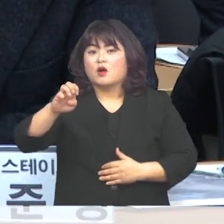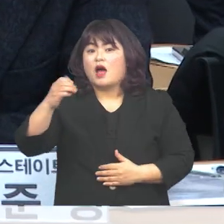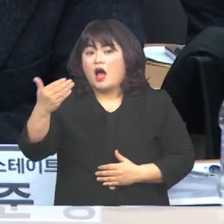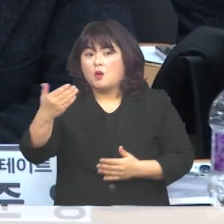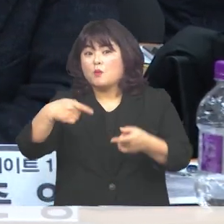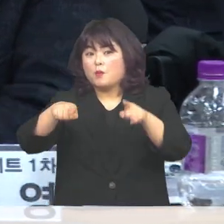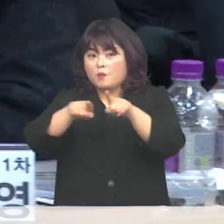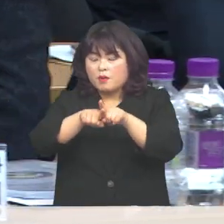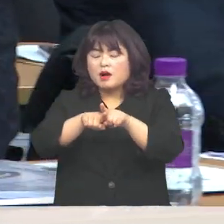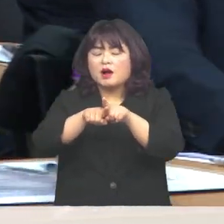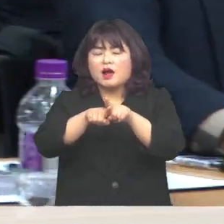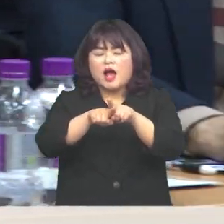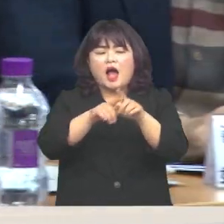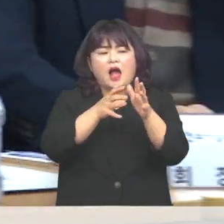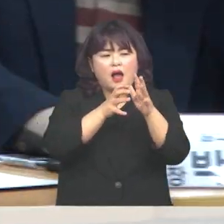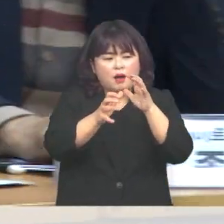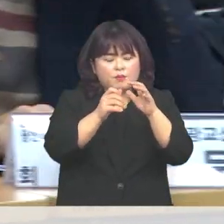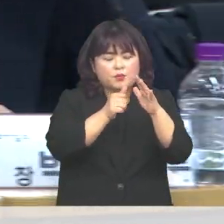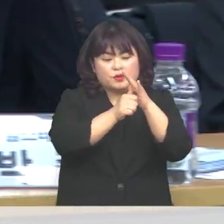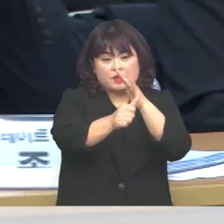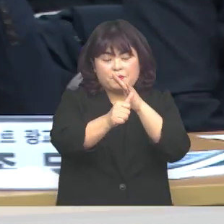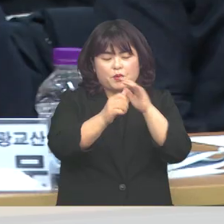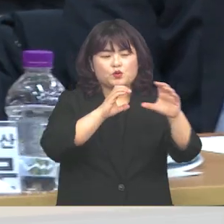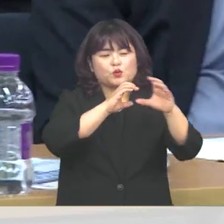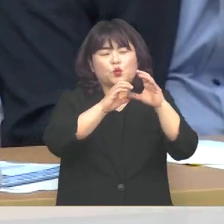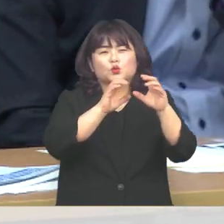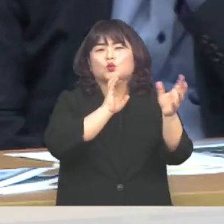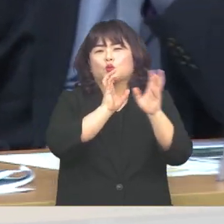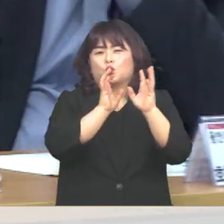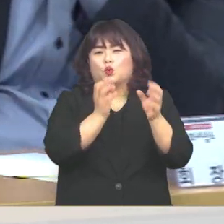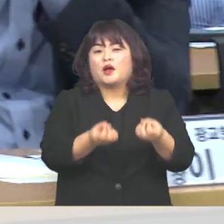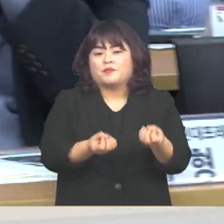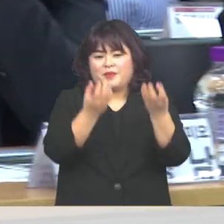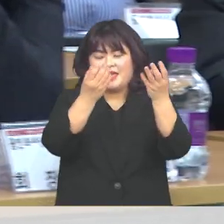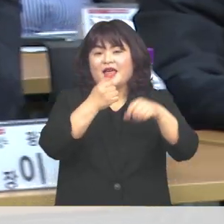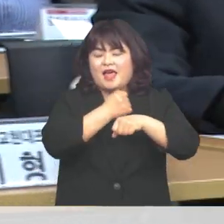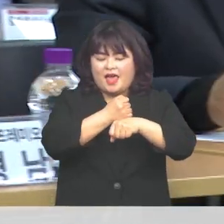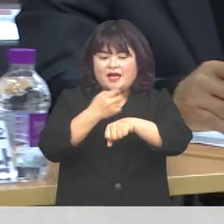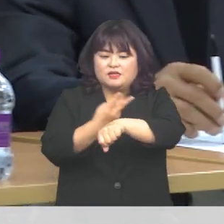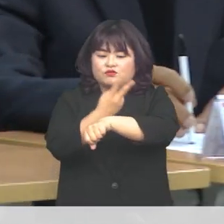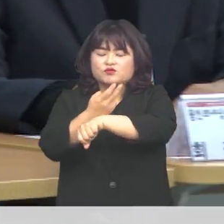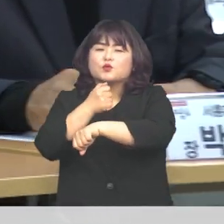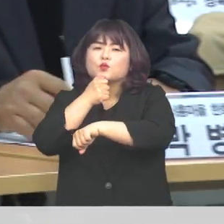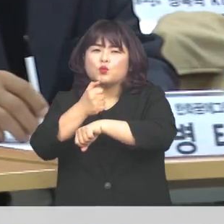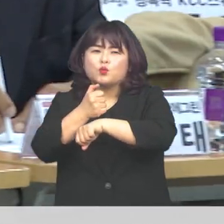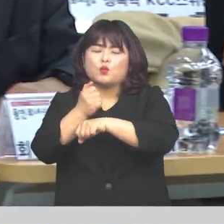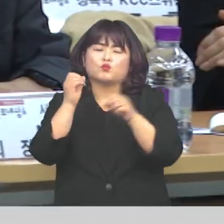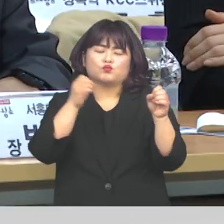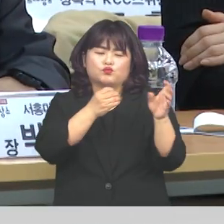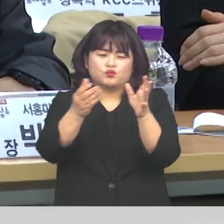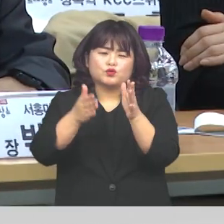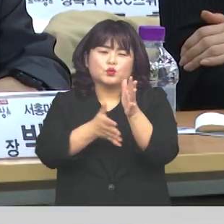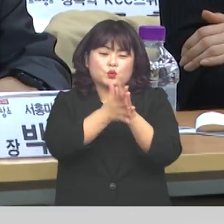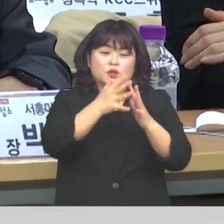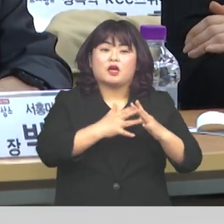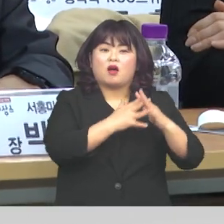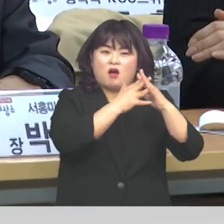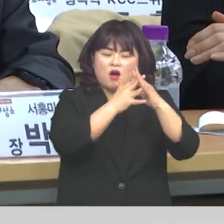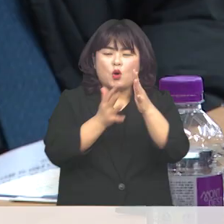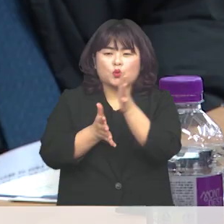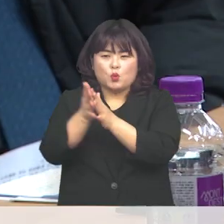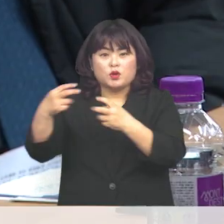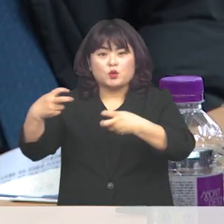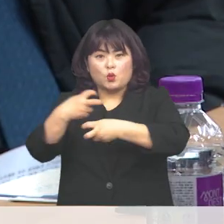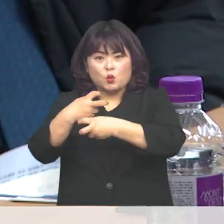대표 39명과 공동주택 입주자 대표회의 소통 콘서트를 열고 2시간 50분 동안 도시 건설